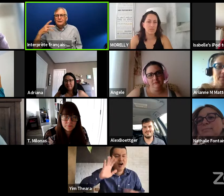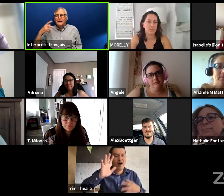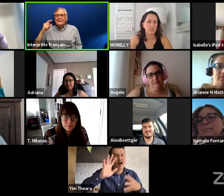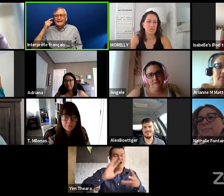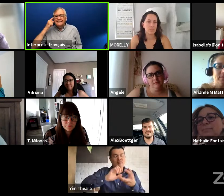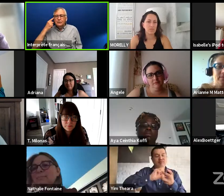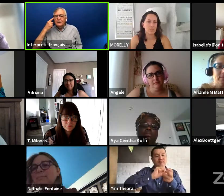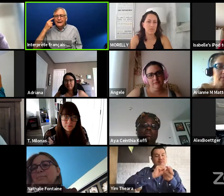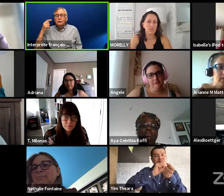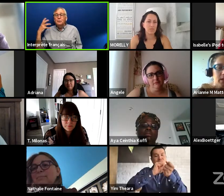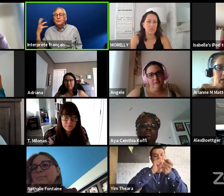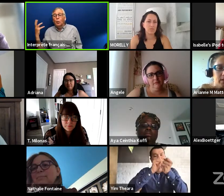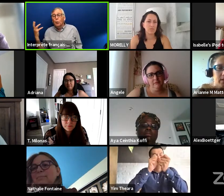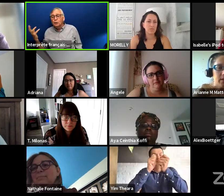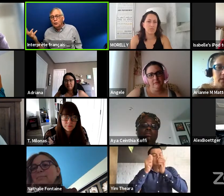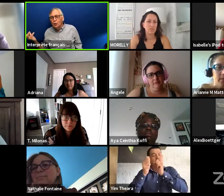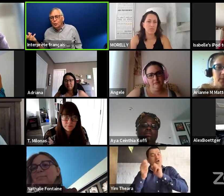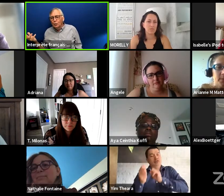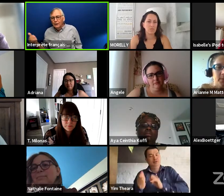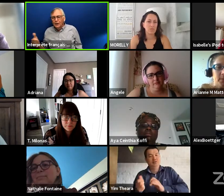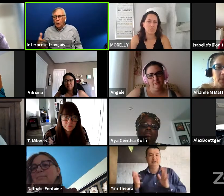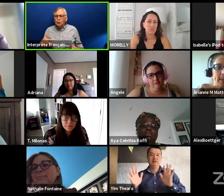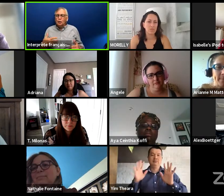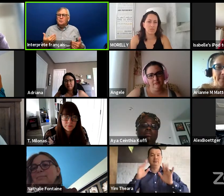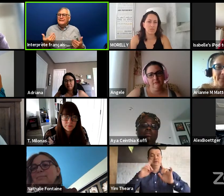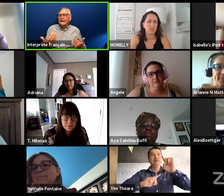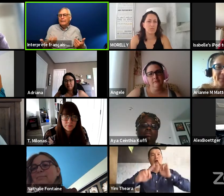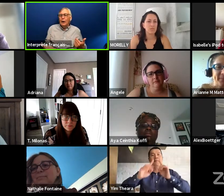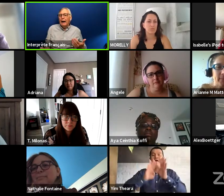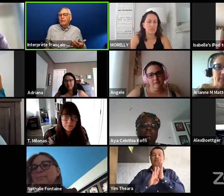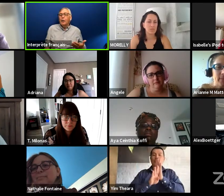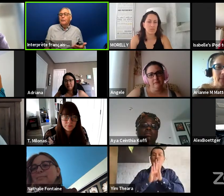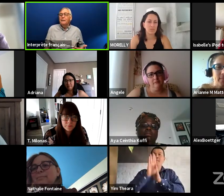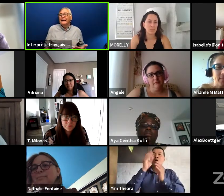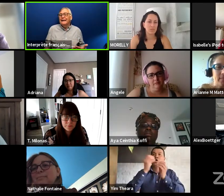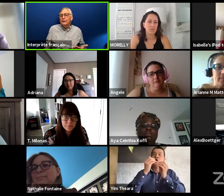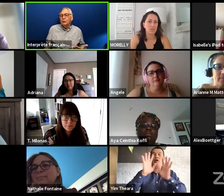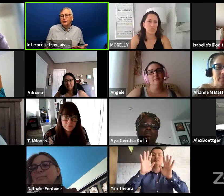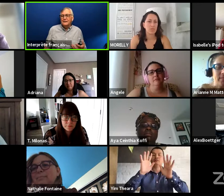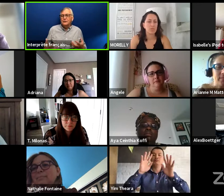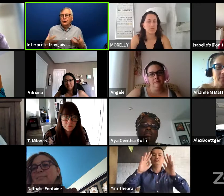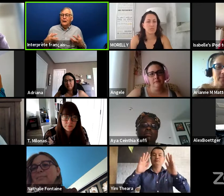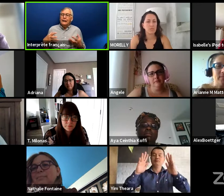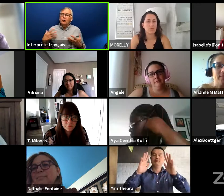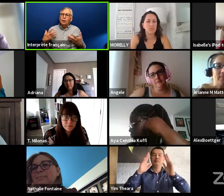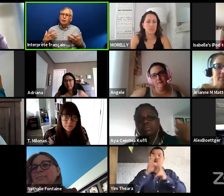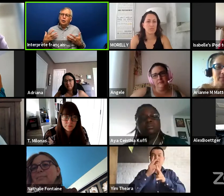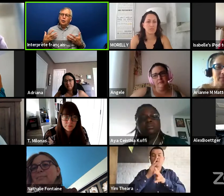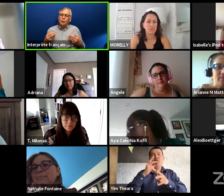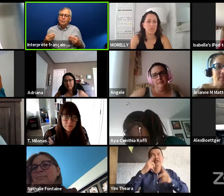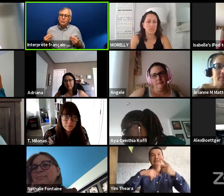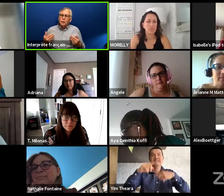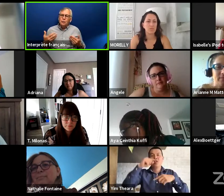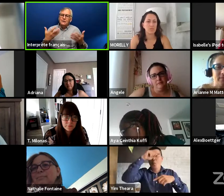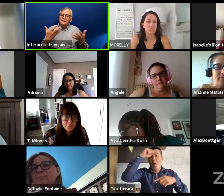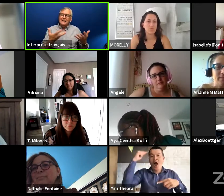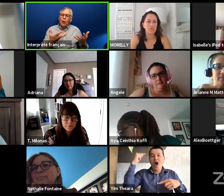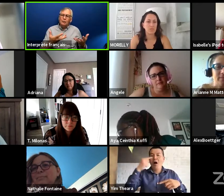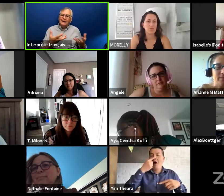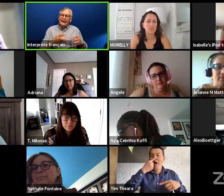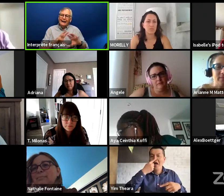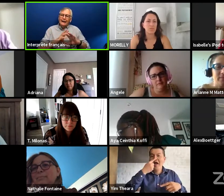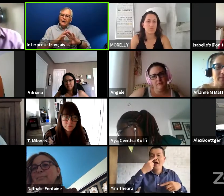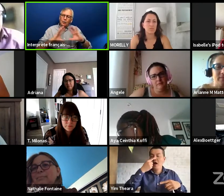beaucoup les personnes asiatiques, on allait tout de suite aux yeux. Aujourd'hui, c'est moins approprié de faire ça,